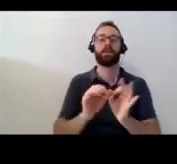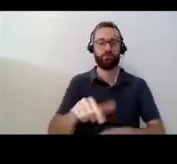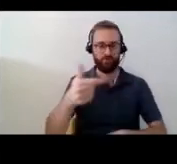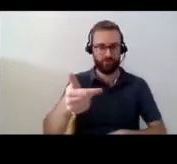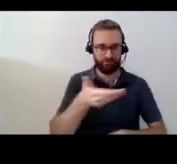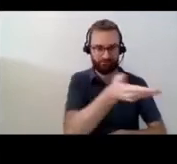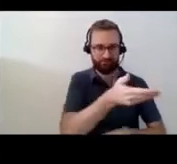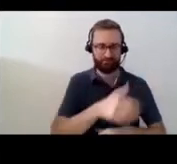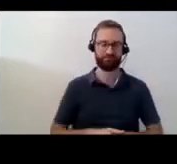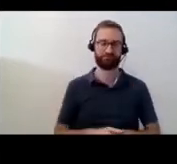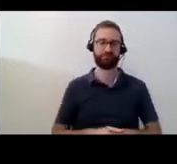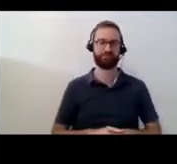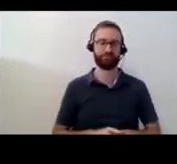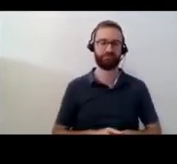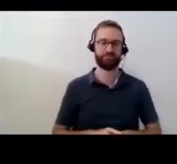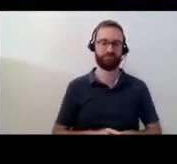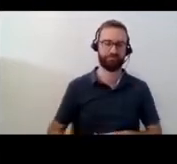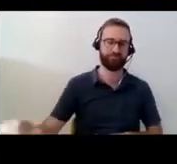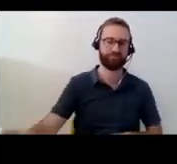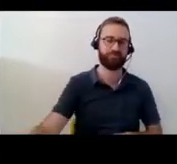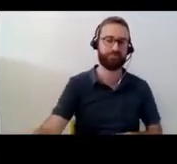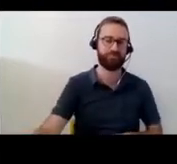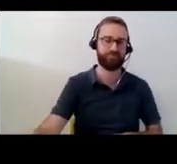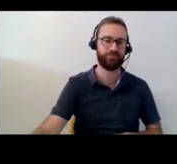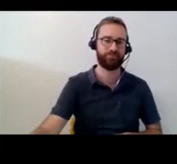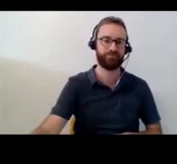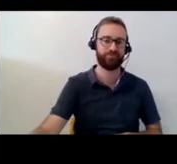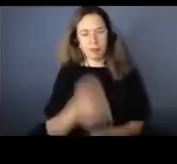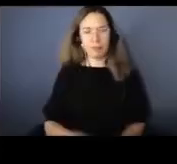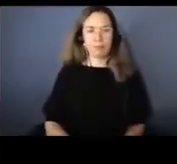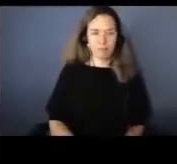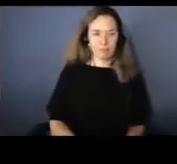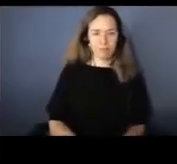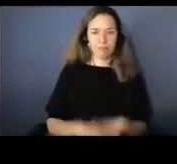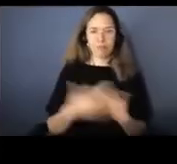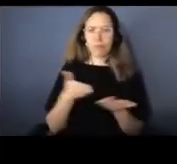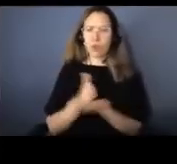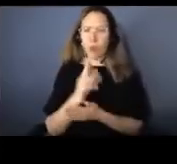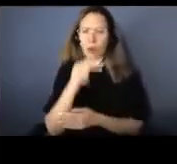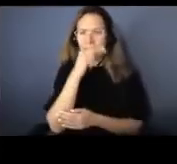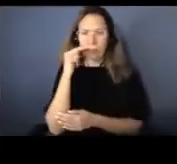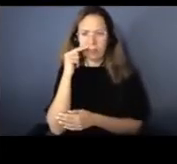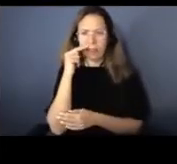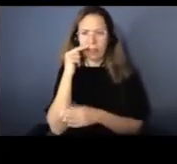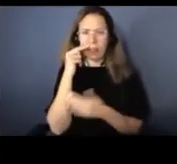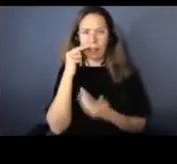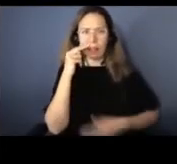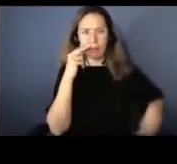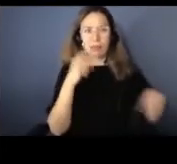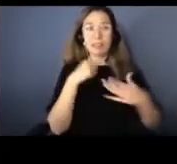des mentalités, c'est en passant par le droit criminel. Donc, le droit criminel interdit à